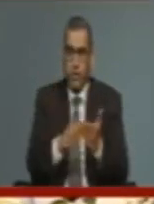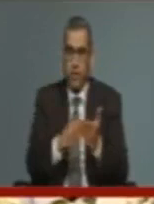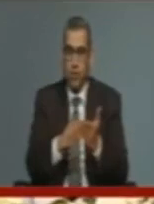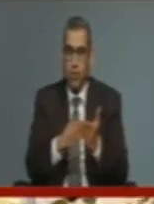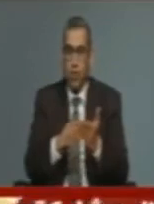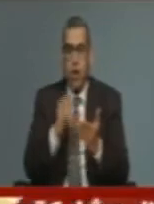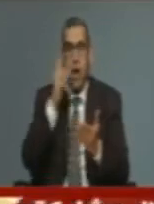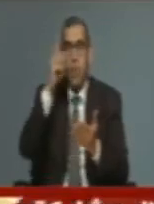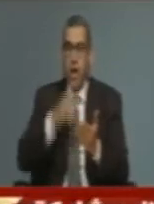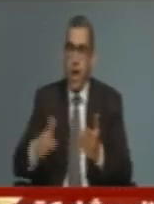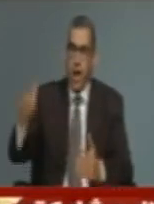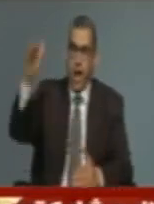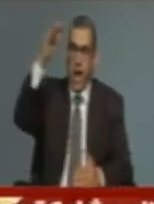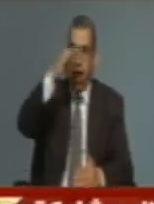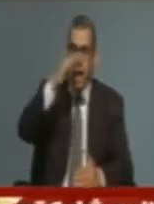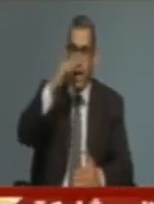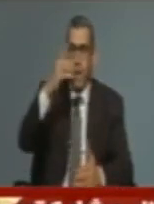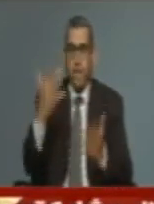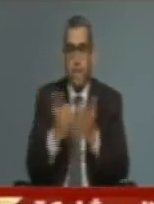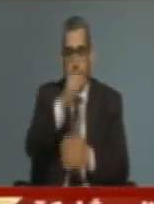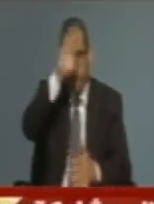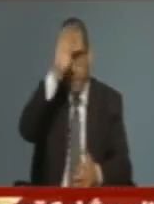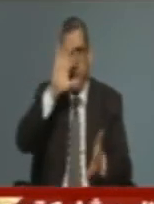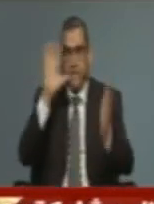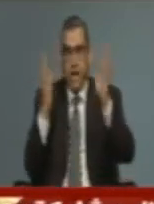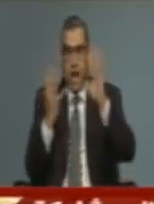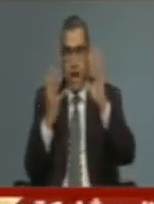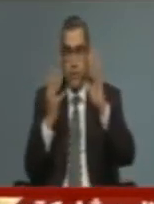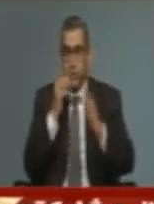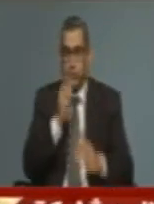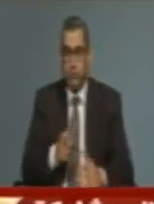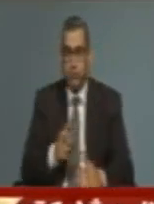بقى صاحب الملك كله. ف